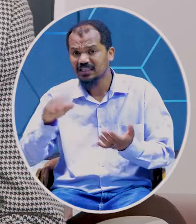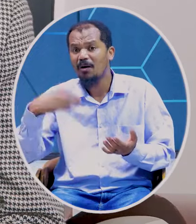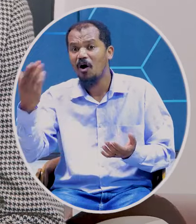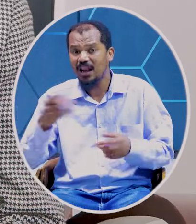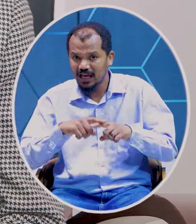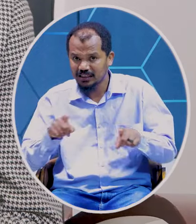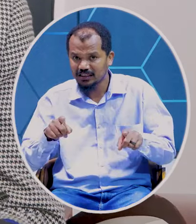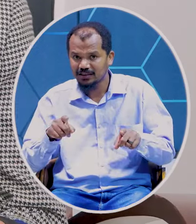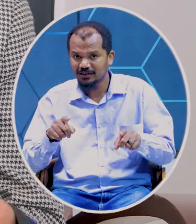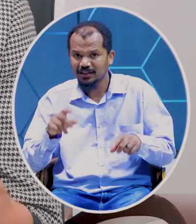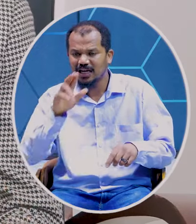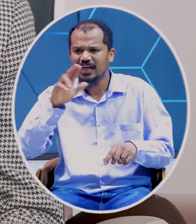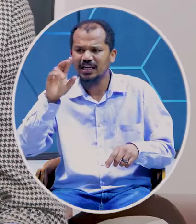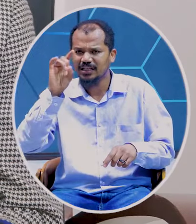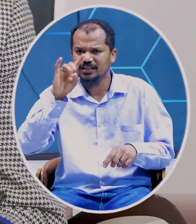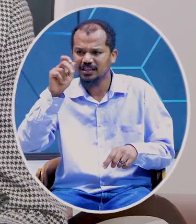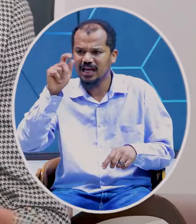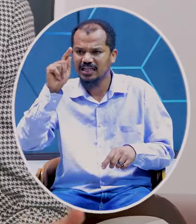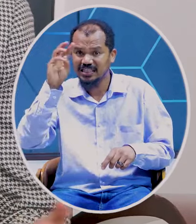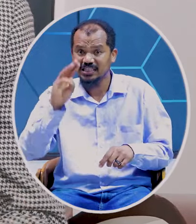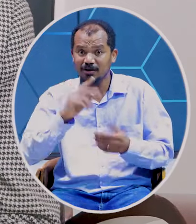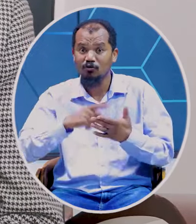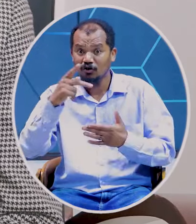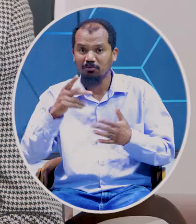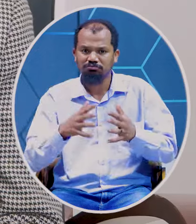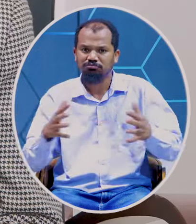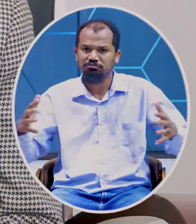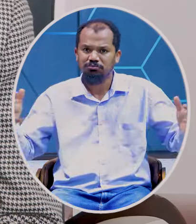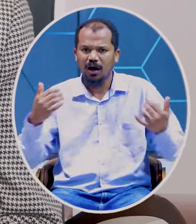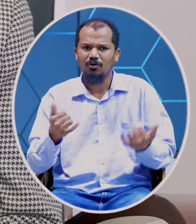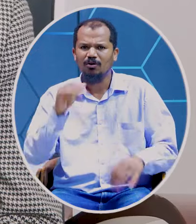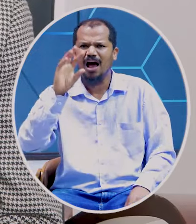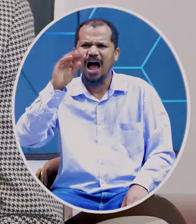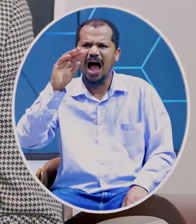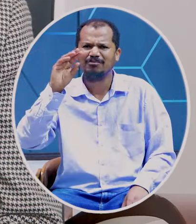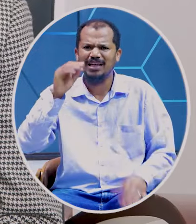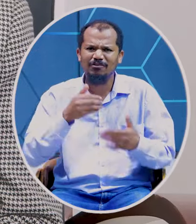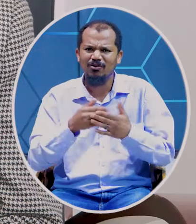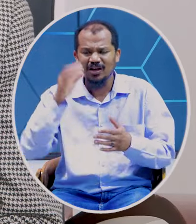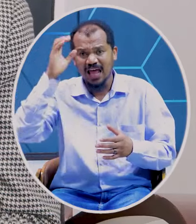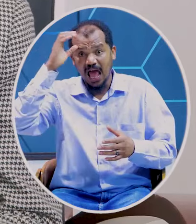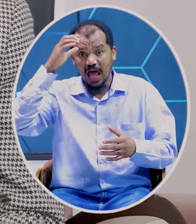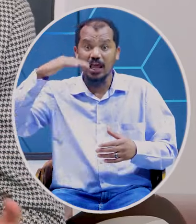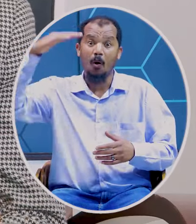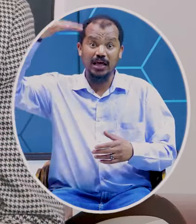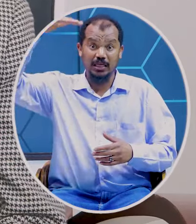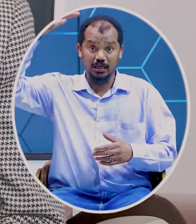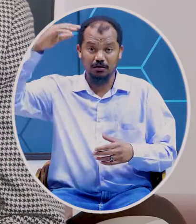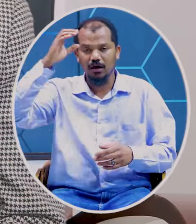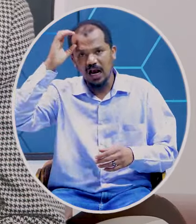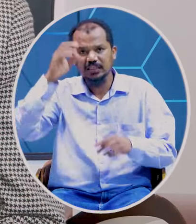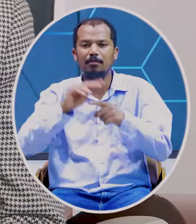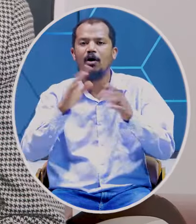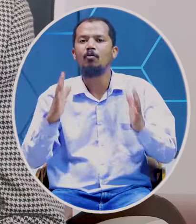ከዛ በኋላ ግን የሬዚደንሲ ፕሮግራሙ በጣም ተስፋፍቶ በአሁኑ ሰዓት ወደ 50 የሚጠጉ የአዋቂ ካንሰር